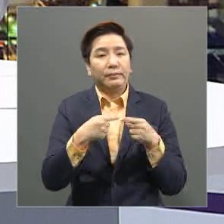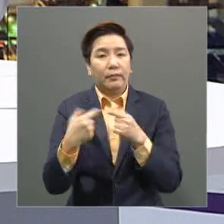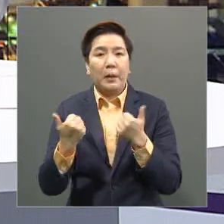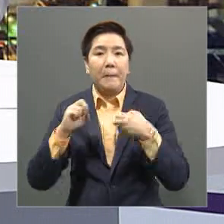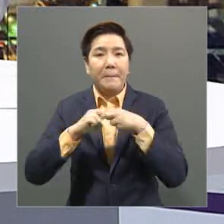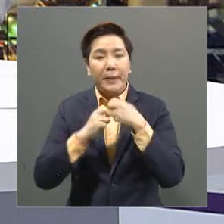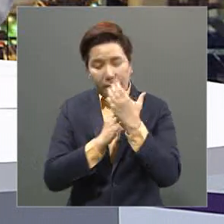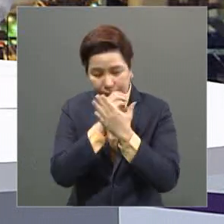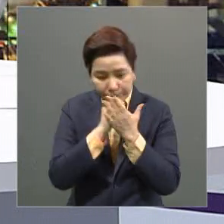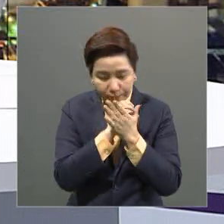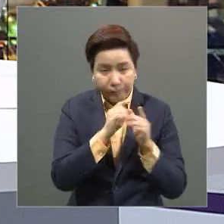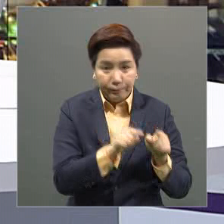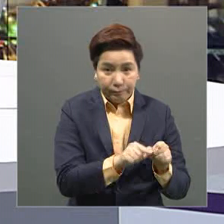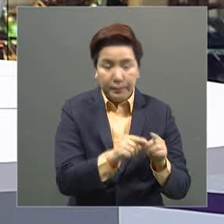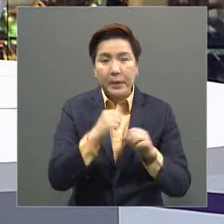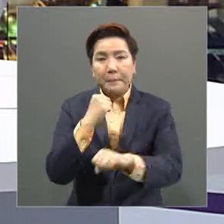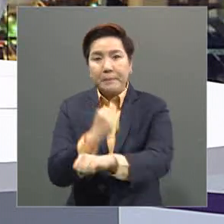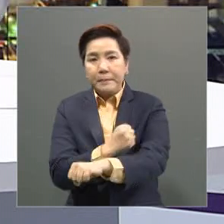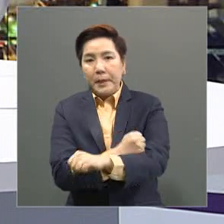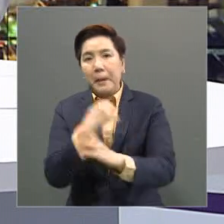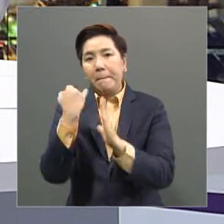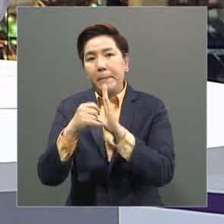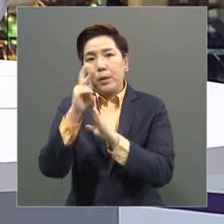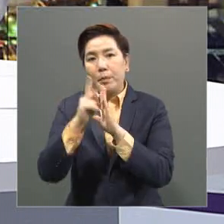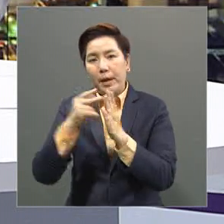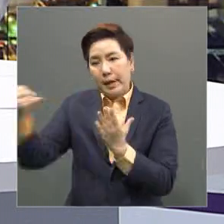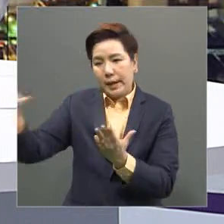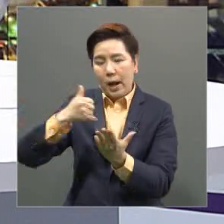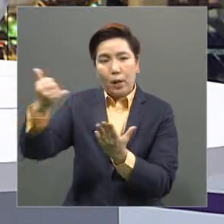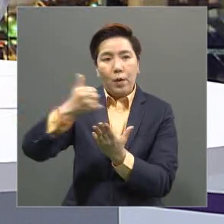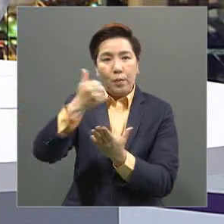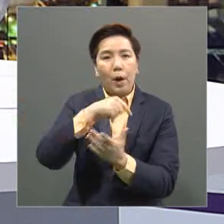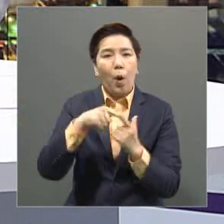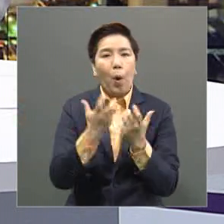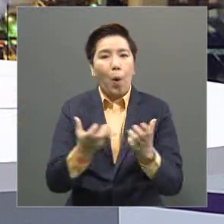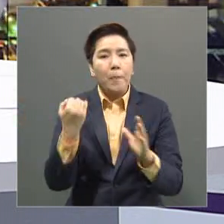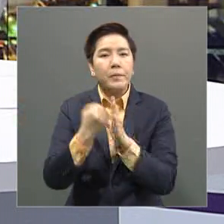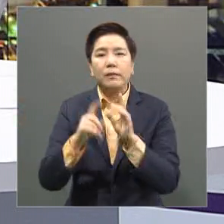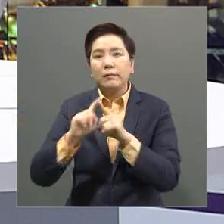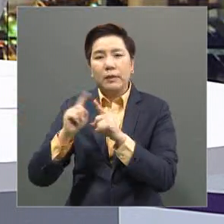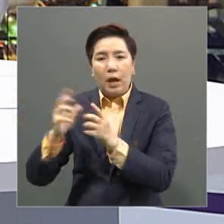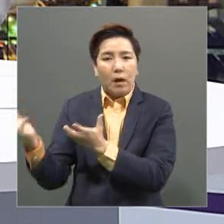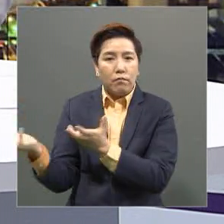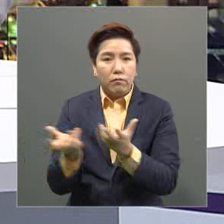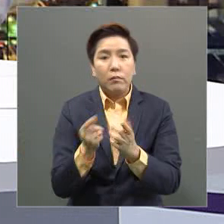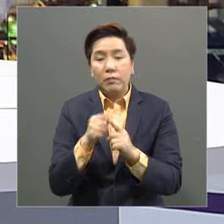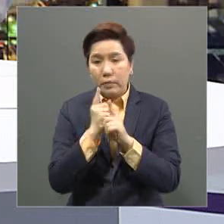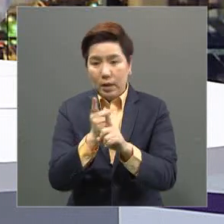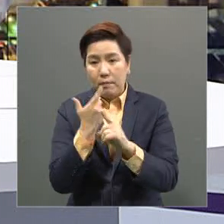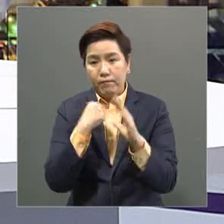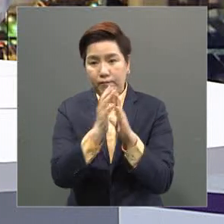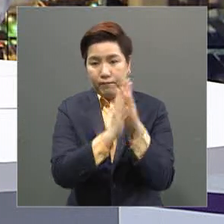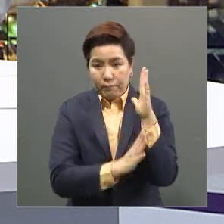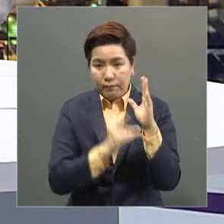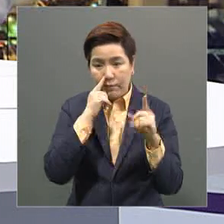ปัญหายาเสพติดปัญหาแรงงานต่างด้าวปัญหาการลักลอบของผิดกฎหมายใช่เข้ามาตามแนวชายแดนหรือว่า